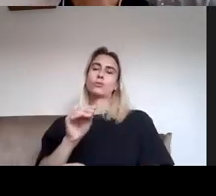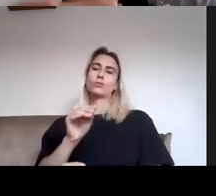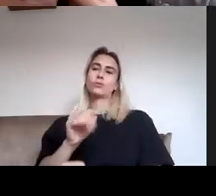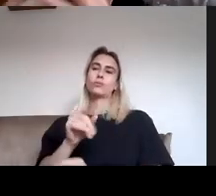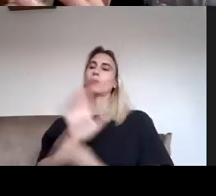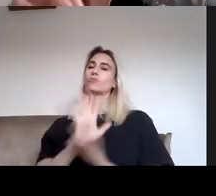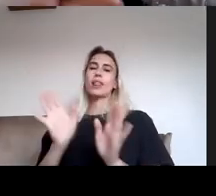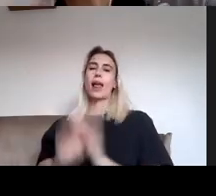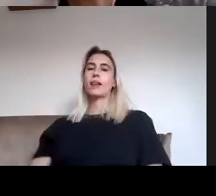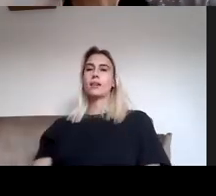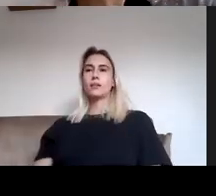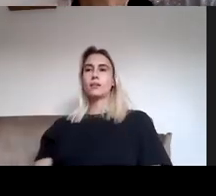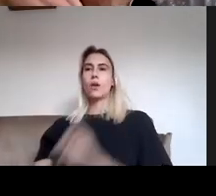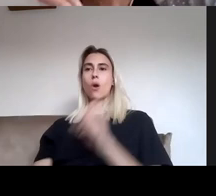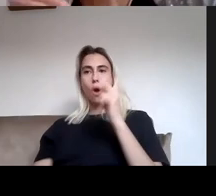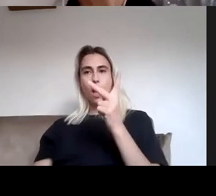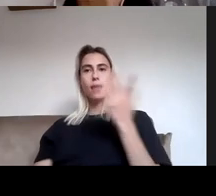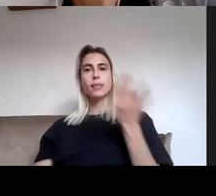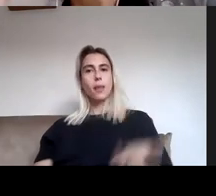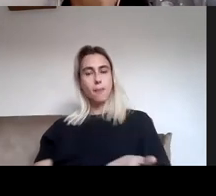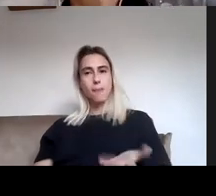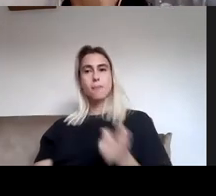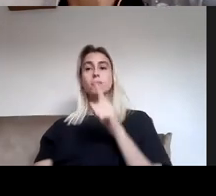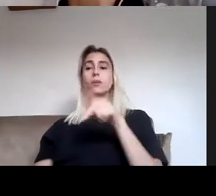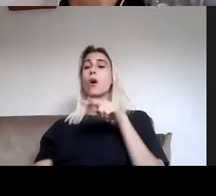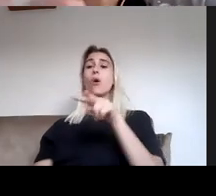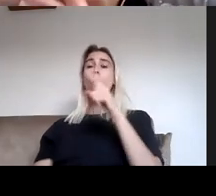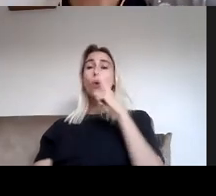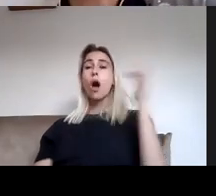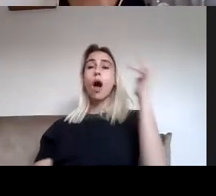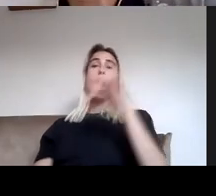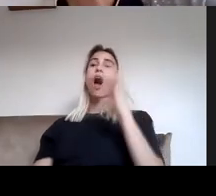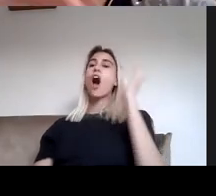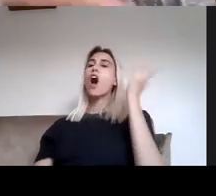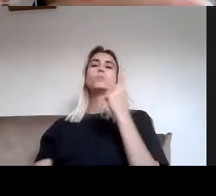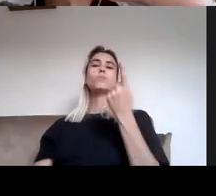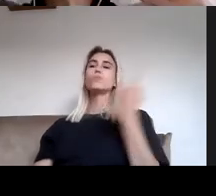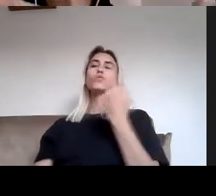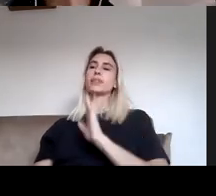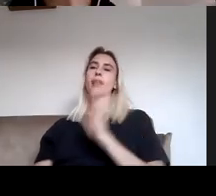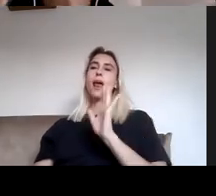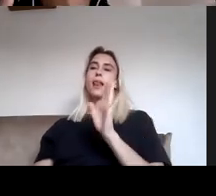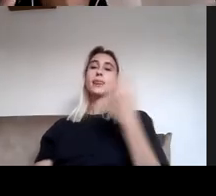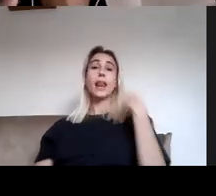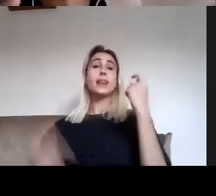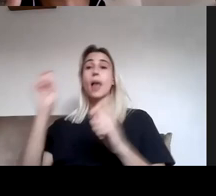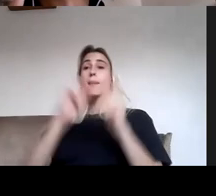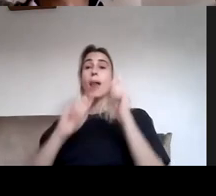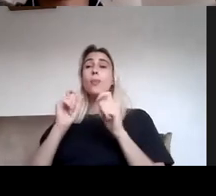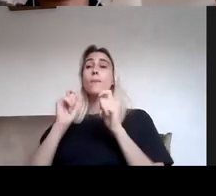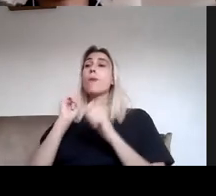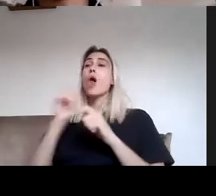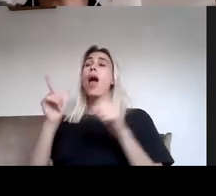Yani okey ama kaldırımın ortasında bir ağaç modeli yok. Yani bugün yeni yapılan bölgelerde de